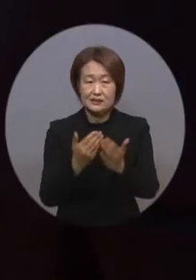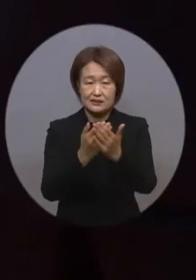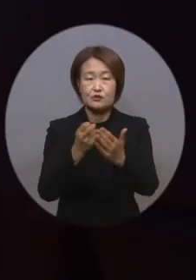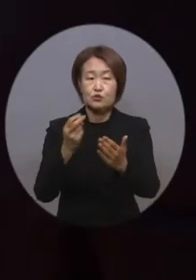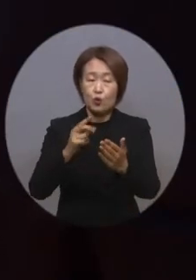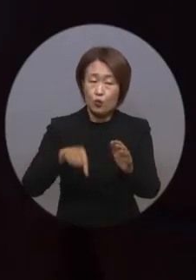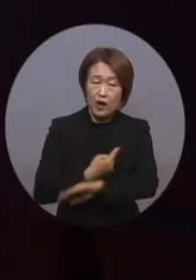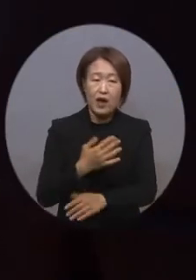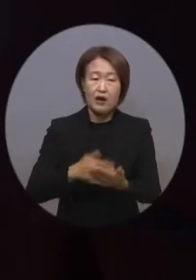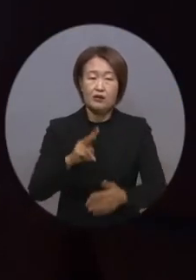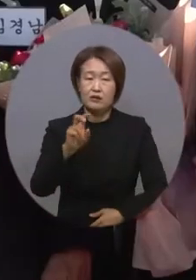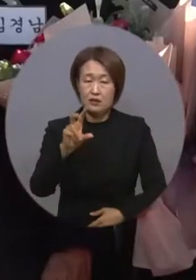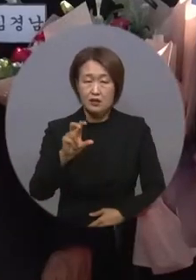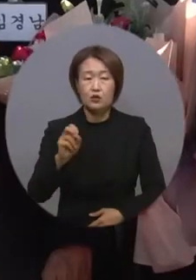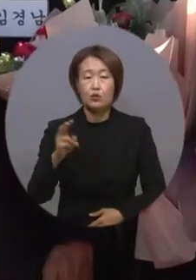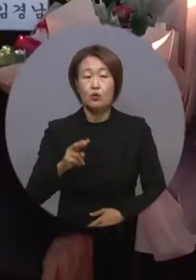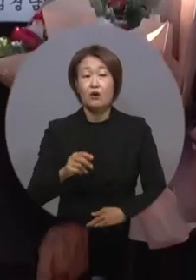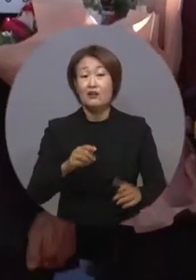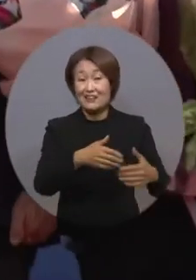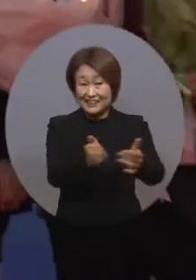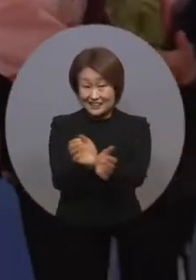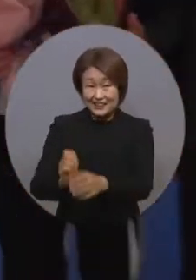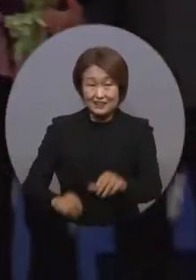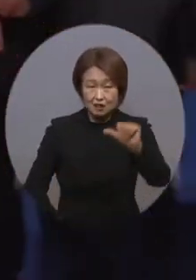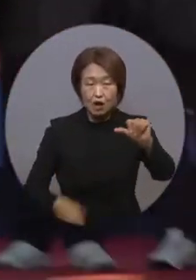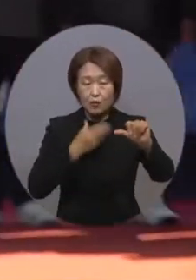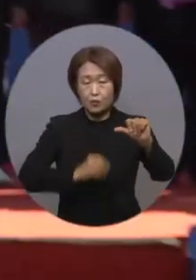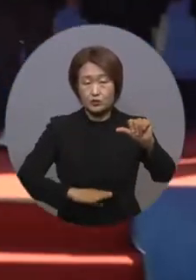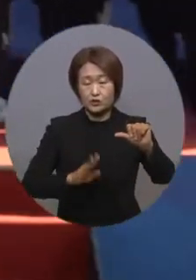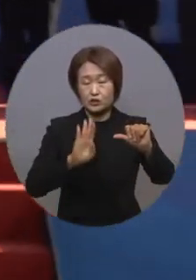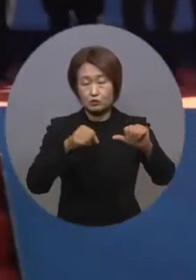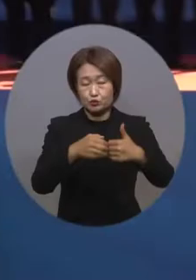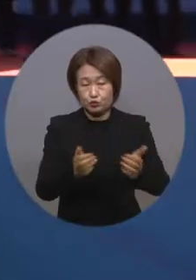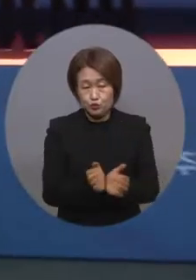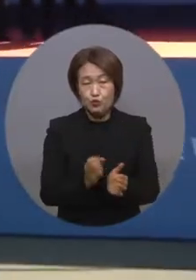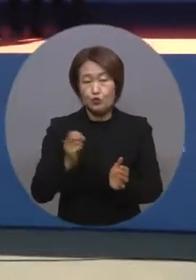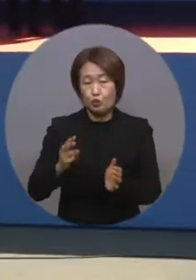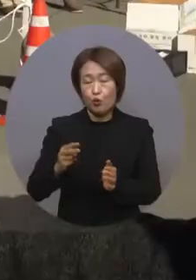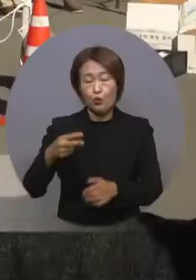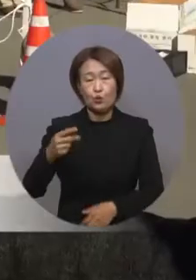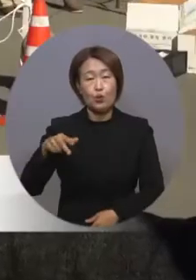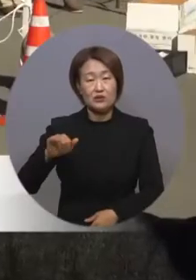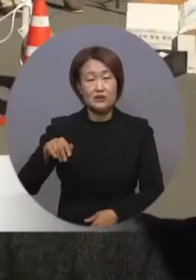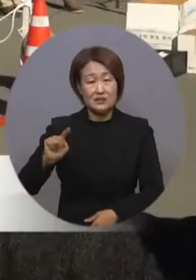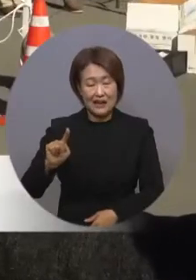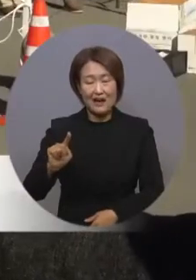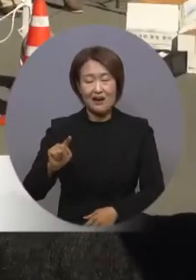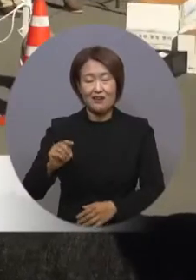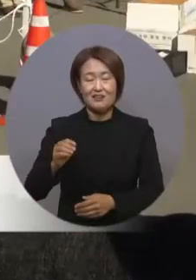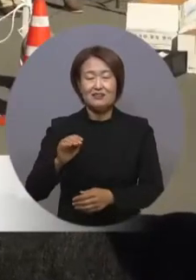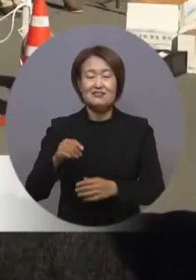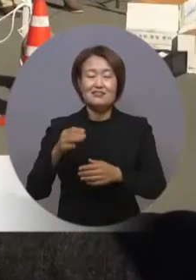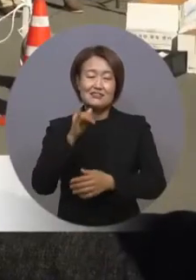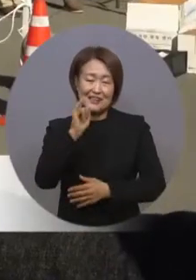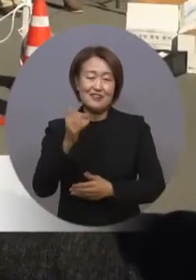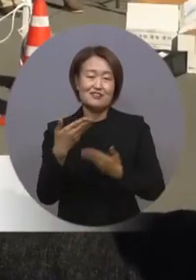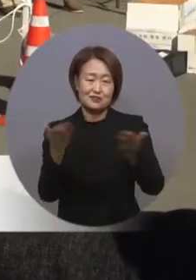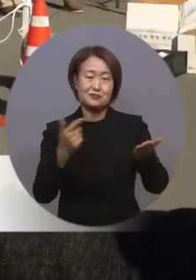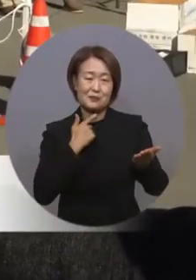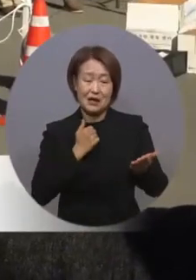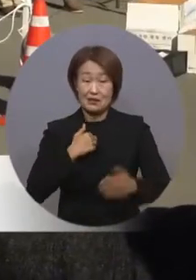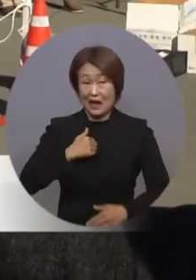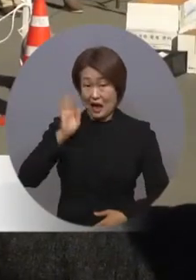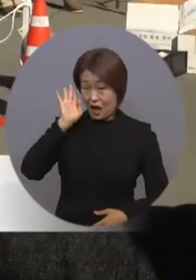25명과 5개 단체에게 보건복지부 장관 표창, 도지사 표창을 수여했습니다. 앞으로 어르신들을 위해서 더